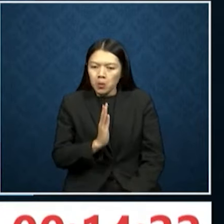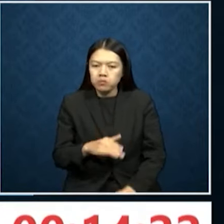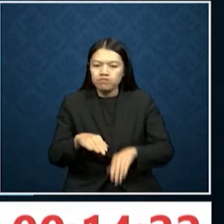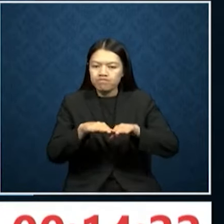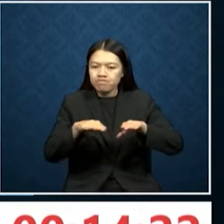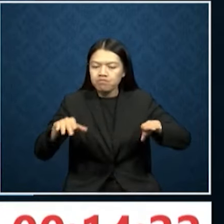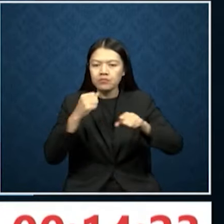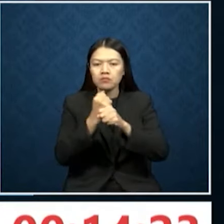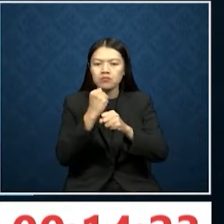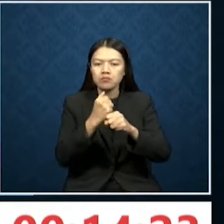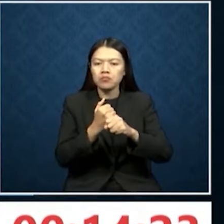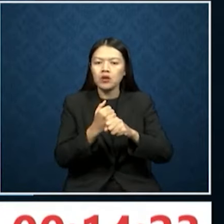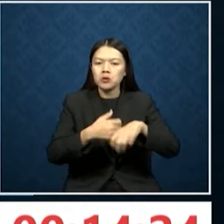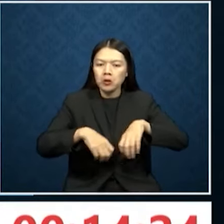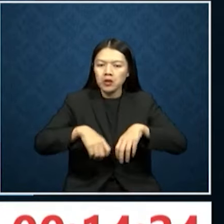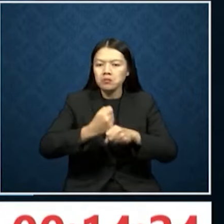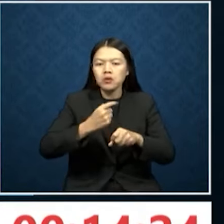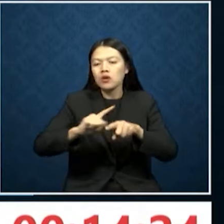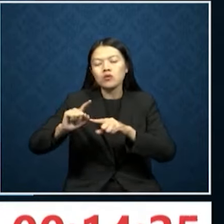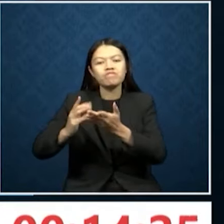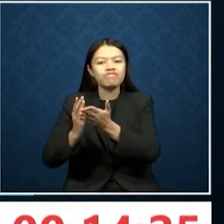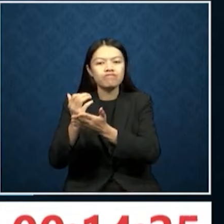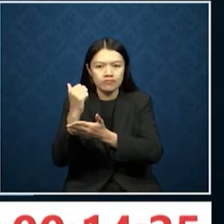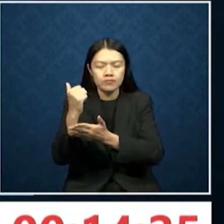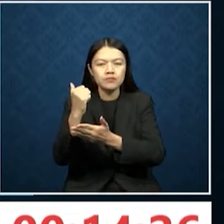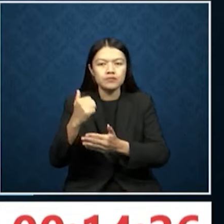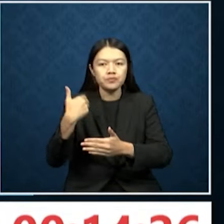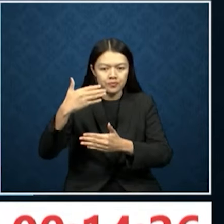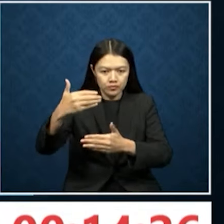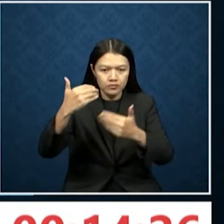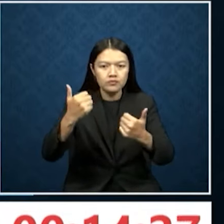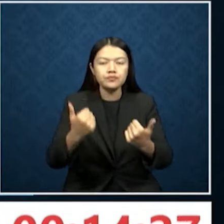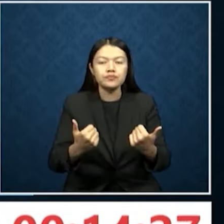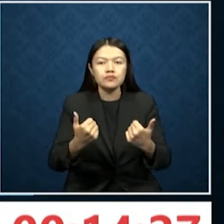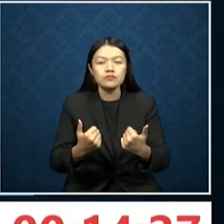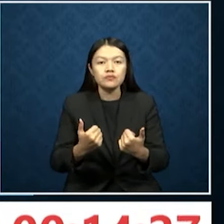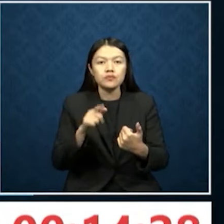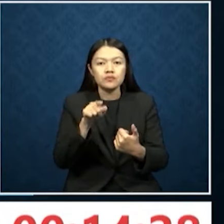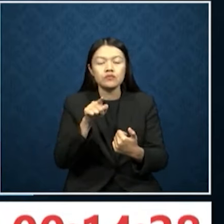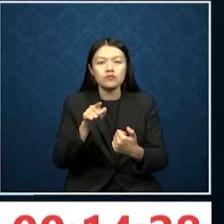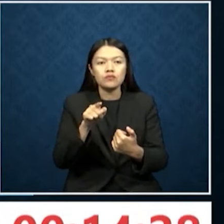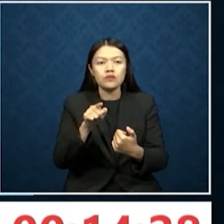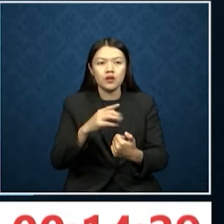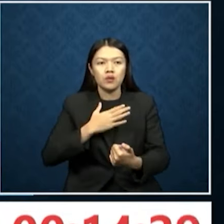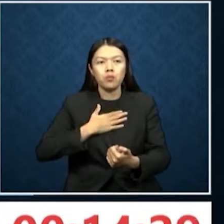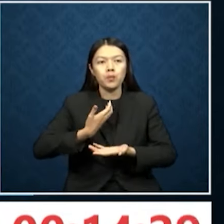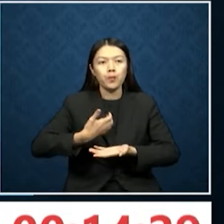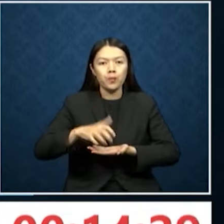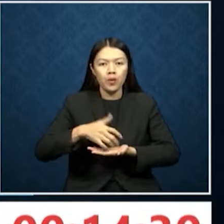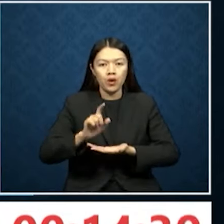นสามารถทำการใหญ่ได้สำเร็จในทุกๆเรื่องต่อมาสำหรับเรื่องนี้ที่กับผมเล่าม